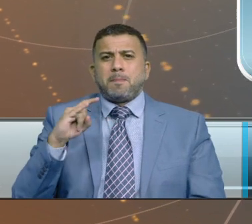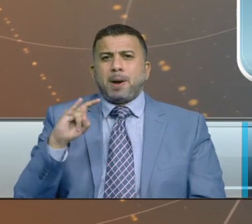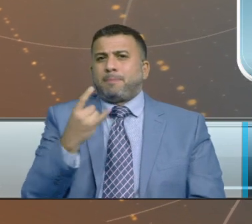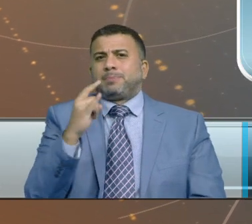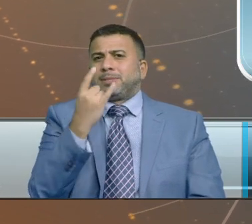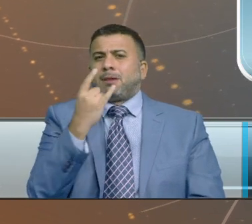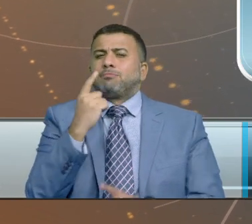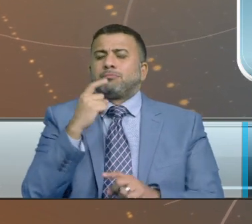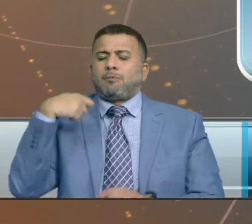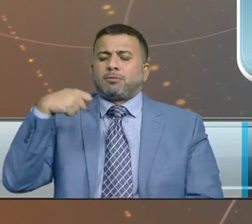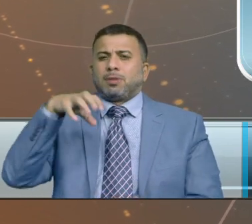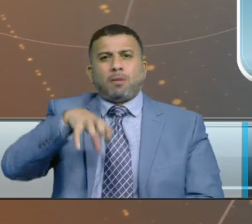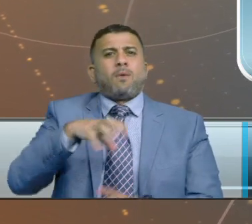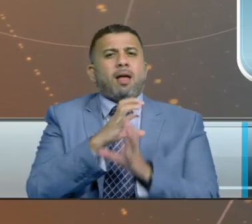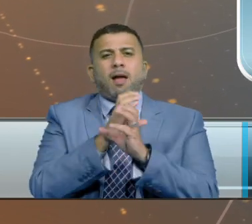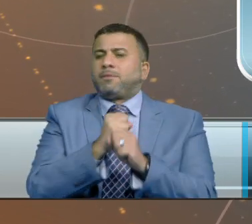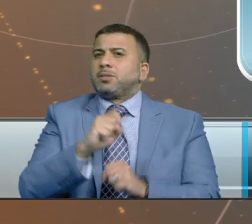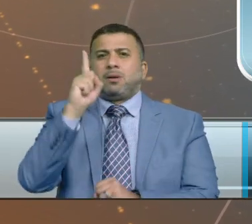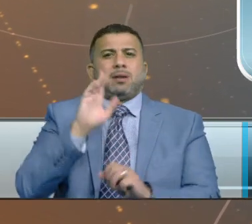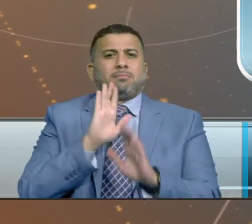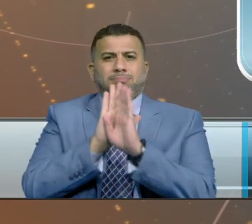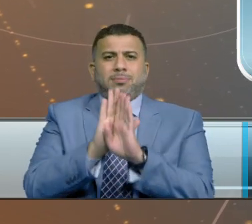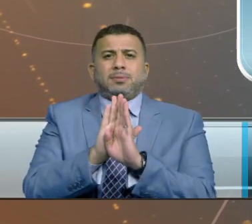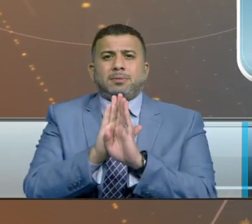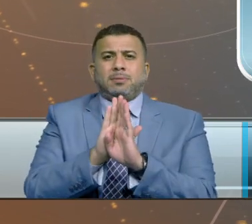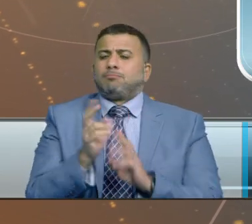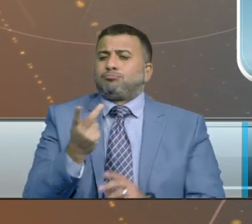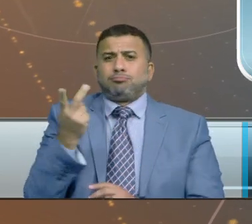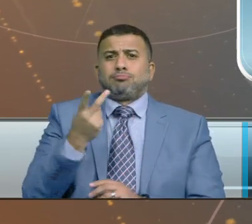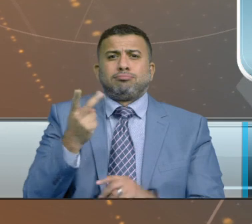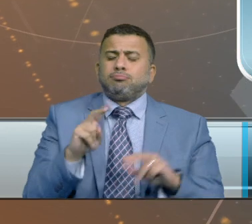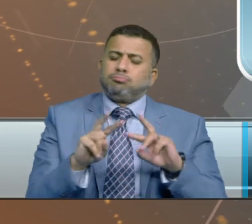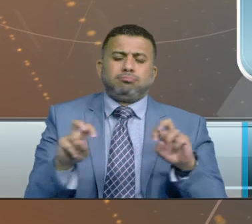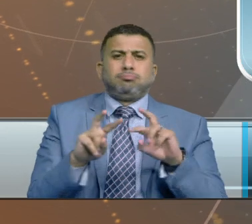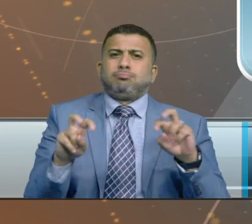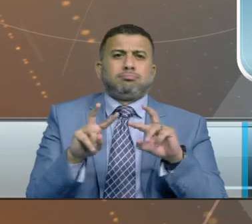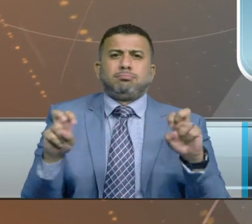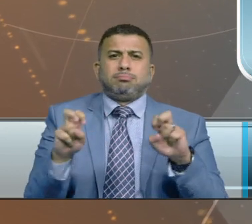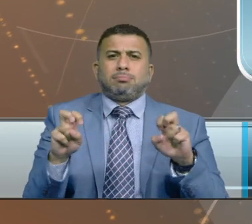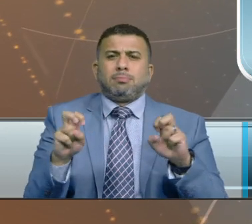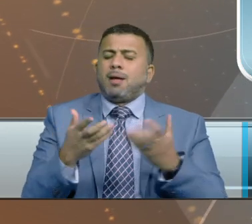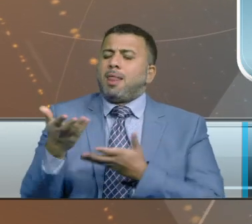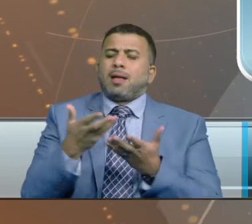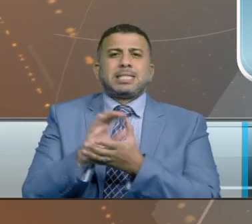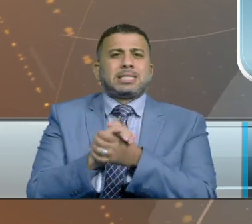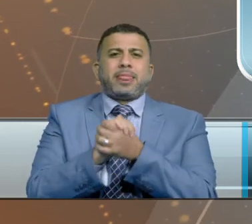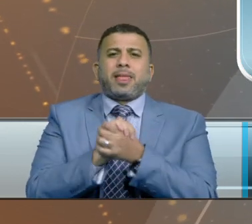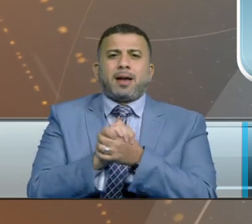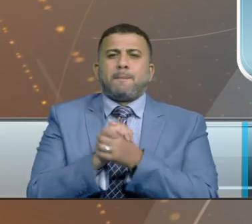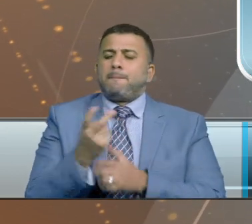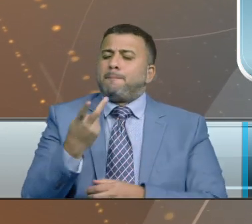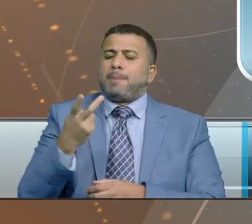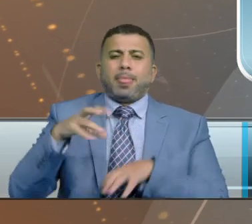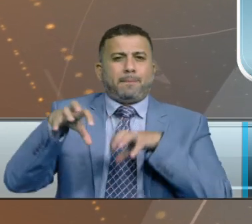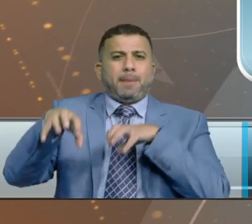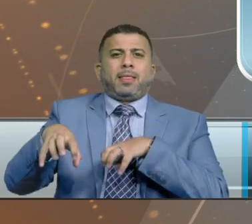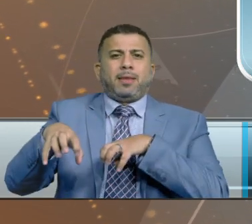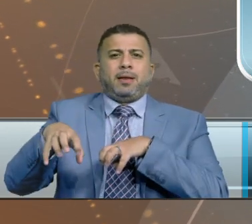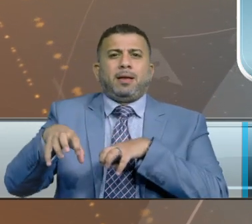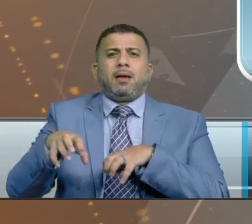محمد بن زيد ال نهيان رئيس الدوله حفظه الله ورعاه حيث يبحث عن علاقه صدقه بين